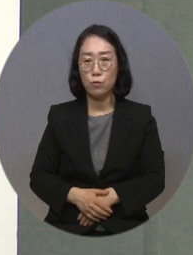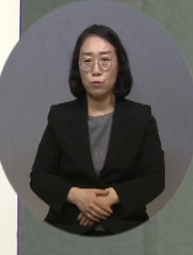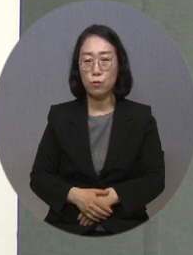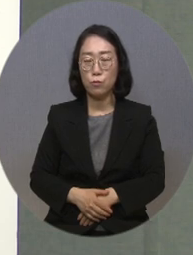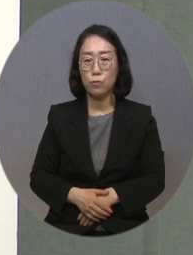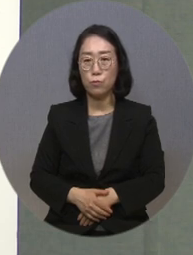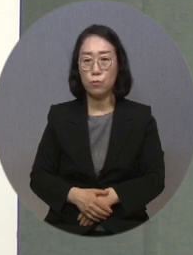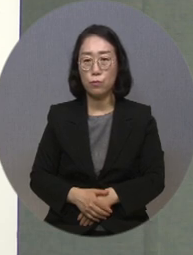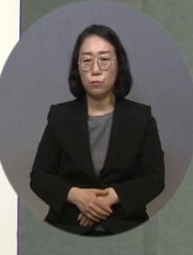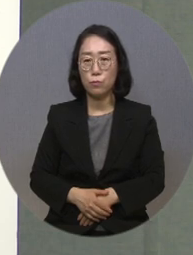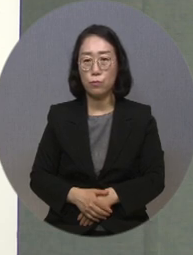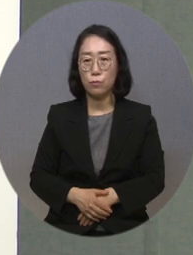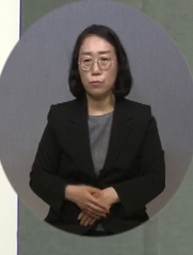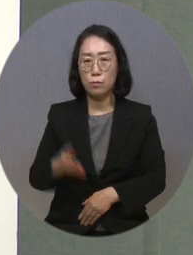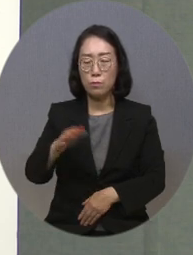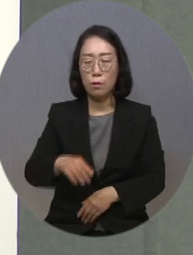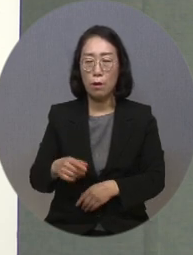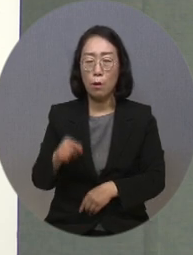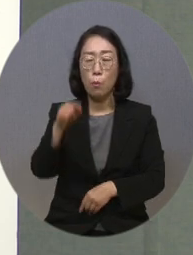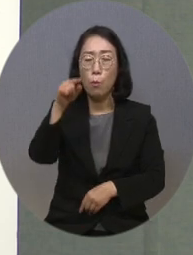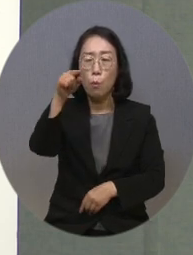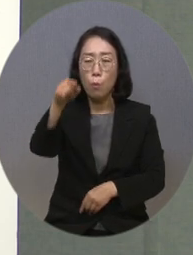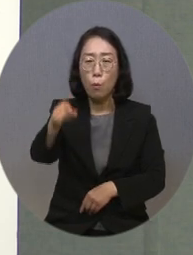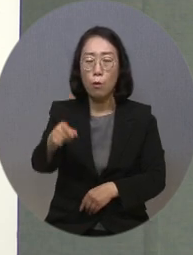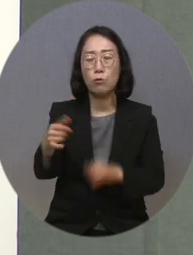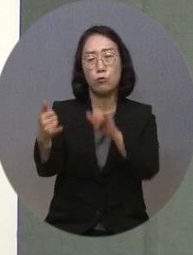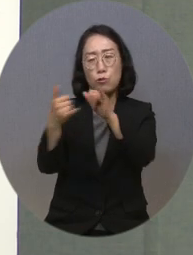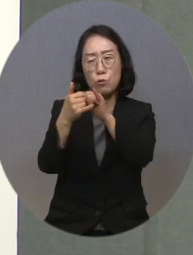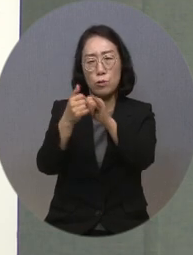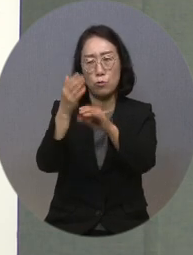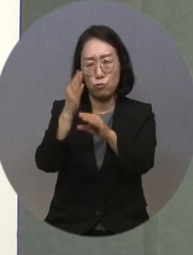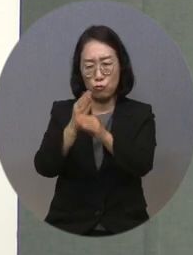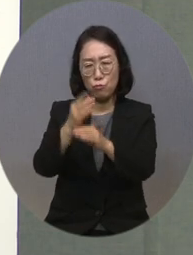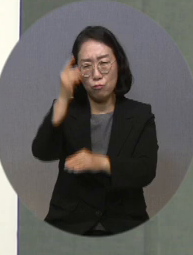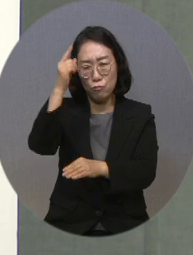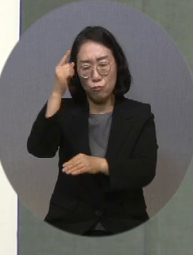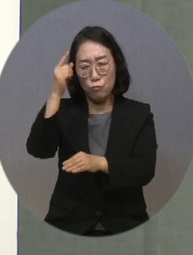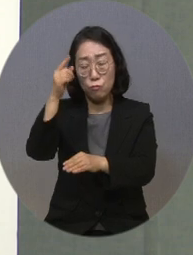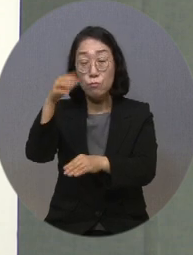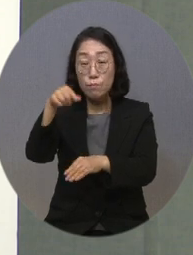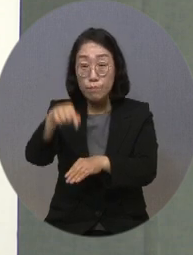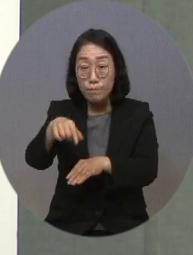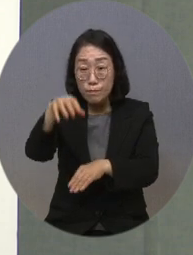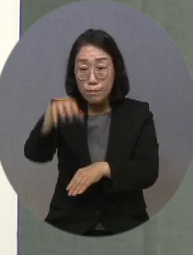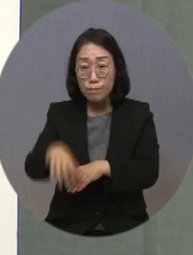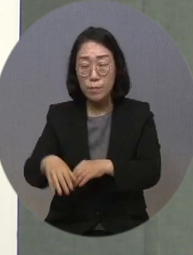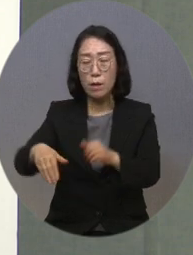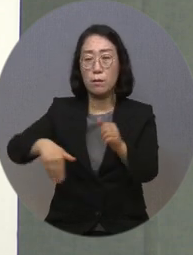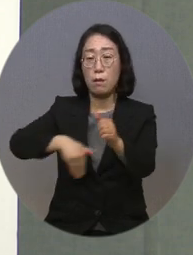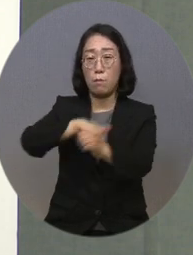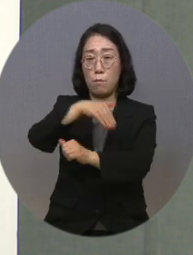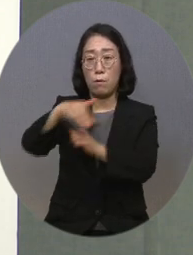지금 전쟁을 하고 있습니다. 이렇게 어려운 상황 속에 우리가